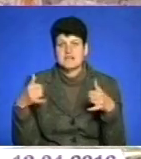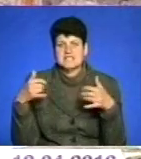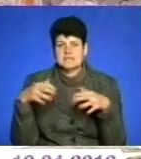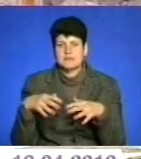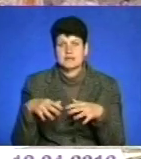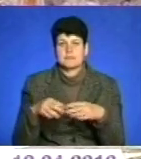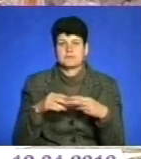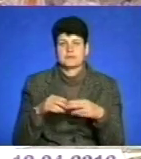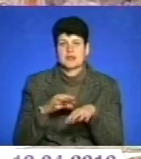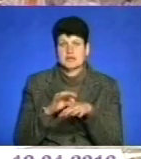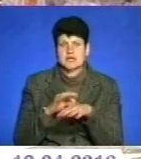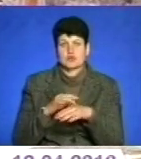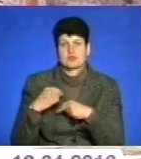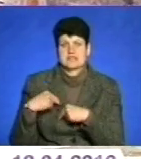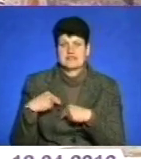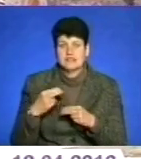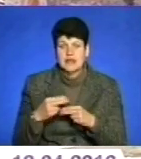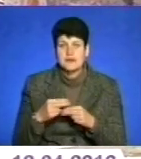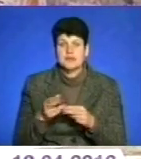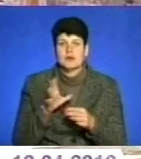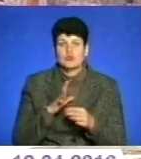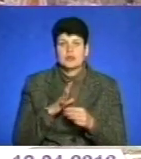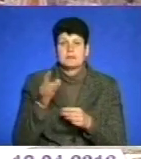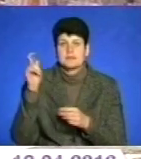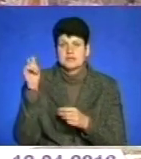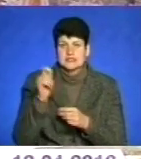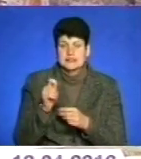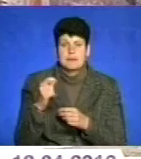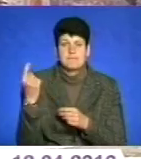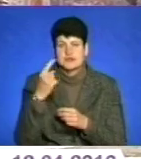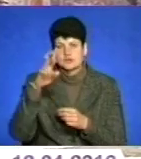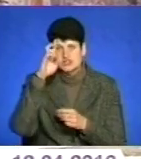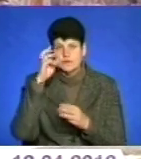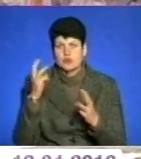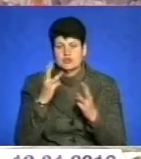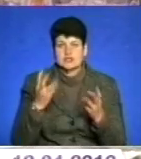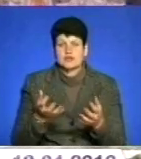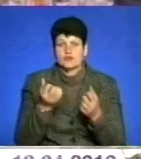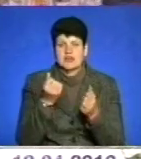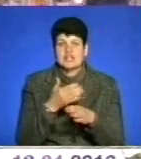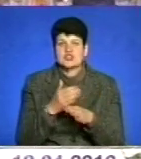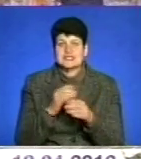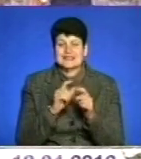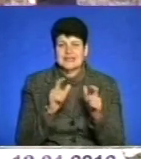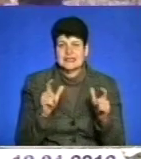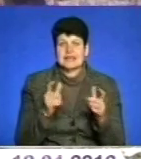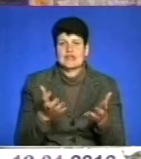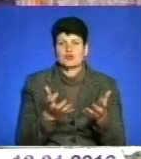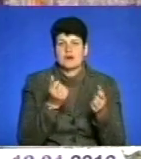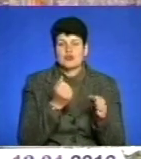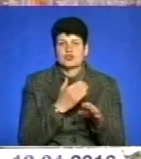працівника. На місце були доправлені підрозділи першої державної пожежно-рятувальної частини та аварійно-рятувальної